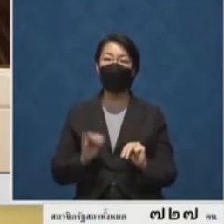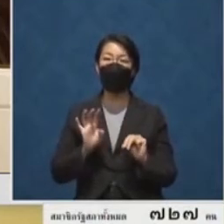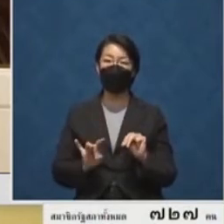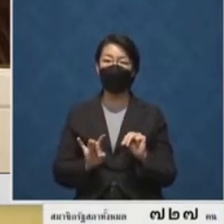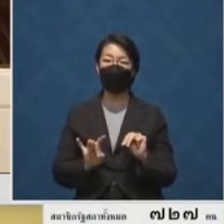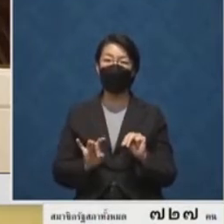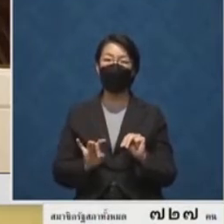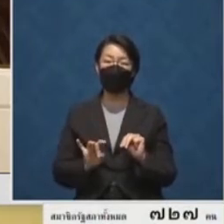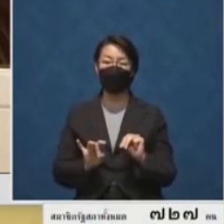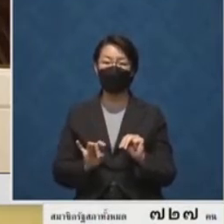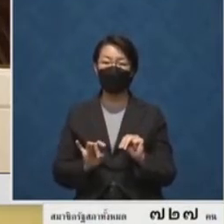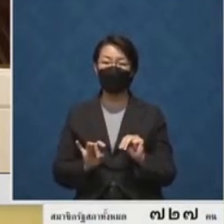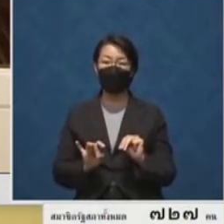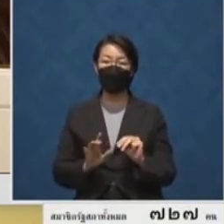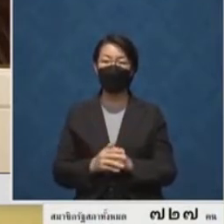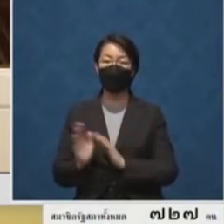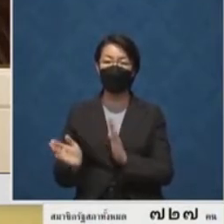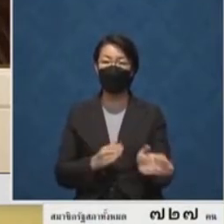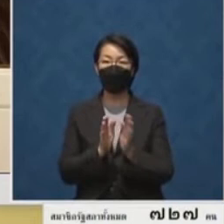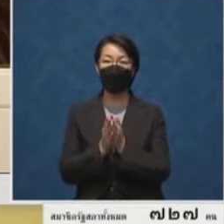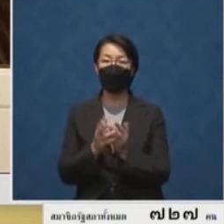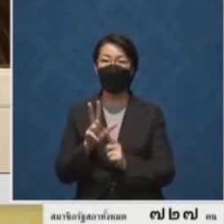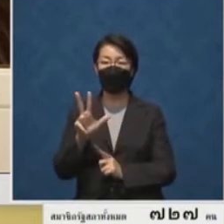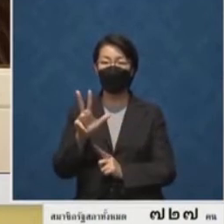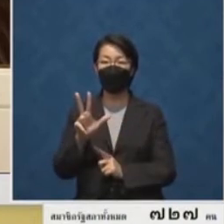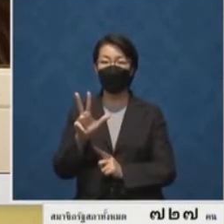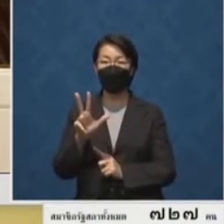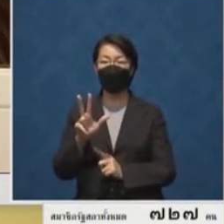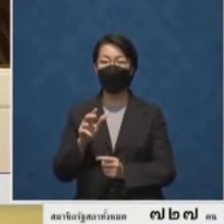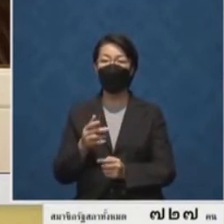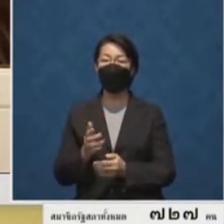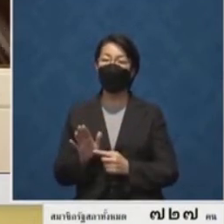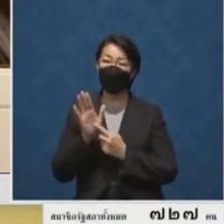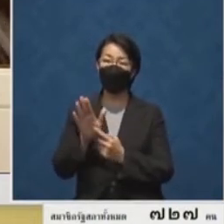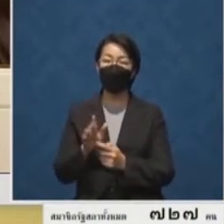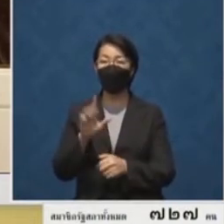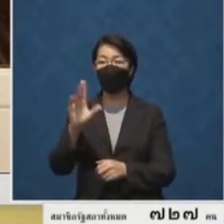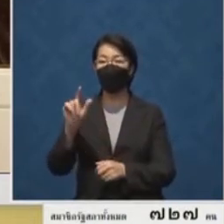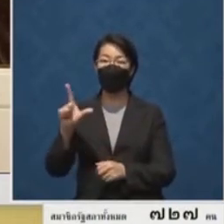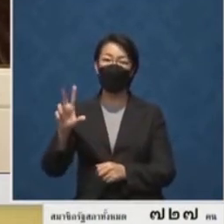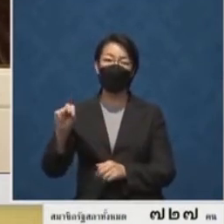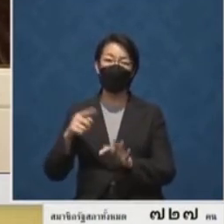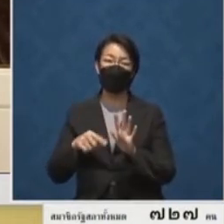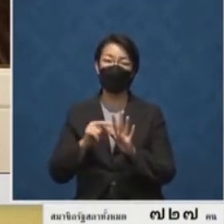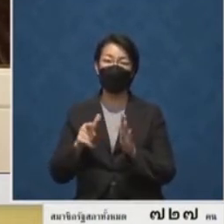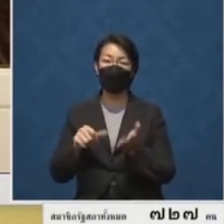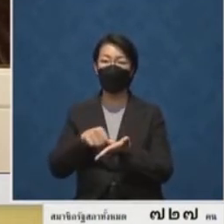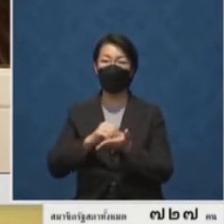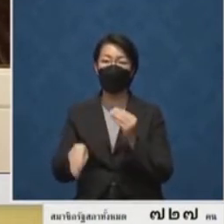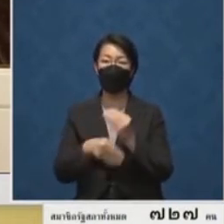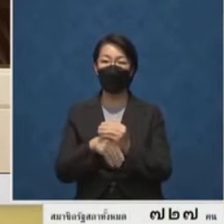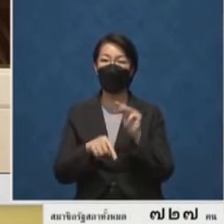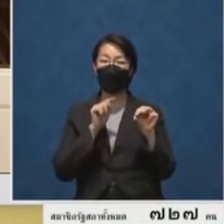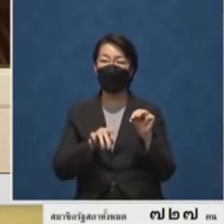48ฉบับที่3ผู้เสนอนายชลน่านสีแก้วกับคณะแก้ไขเพิ่มเติมมา